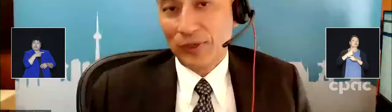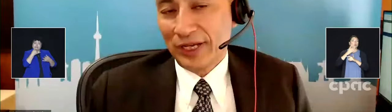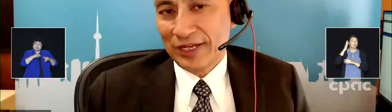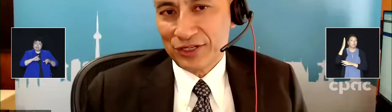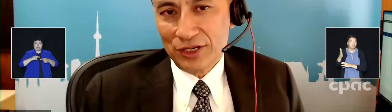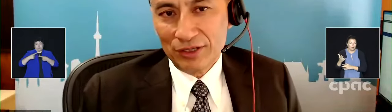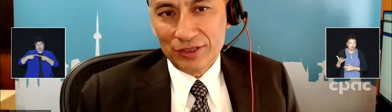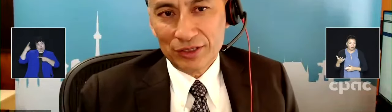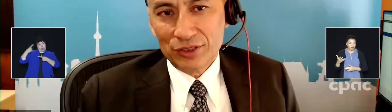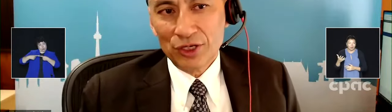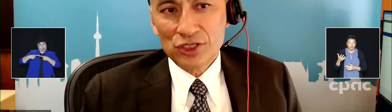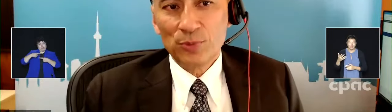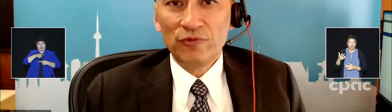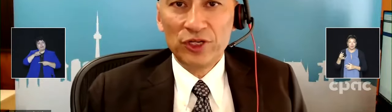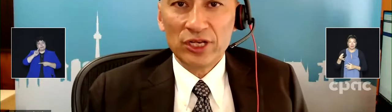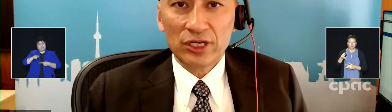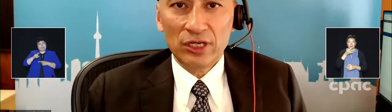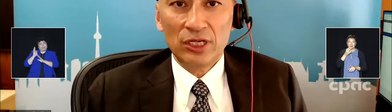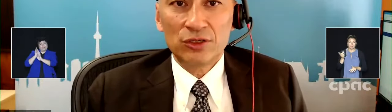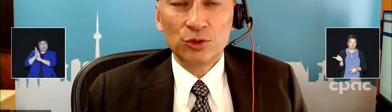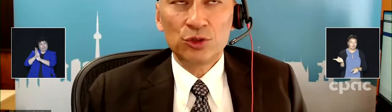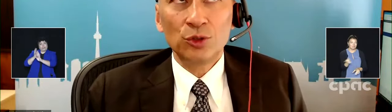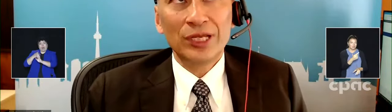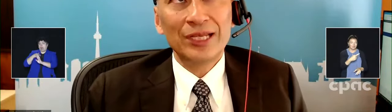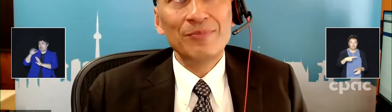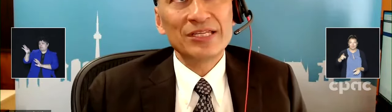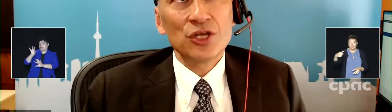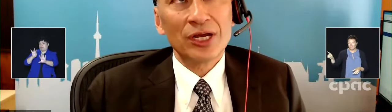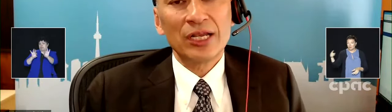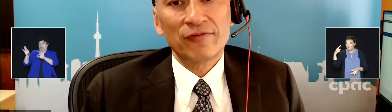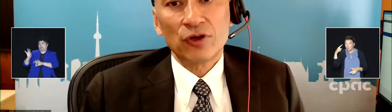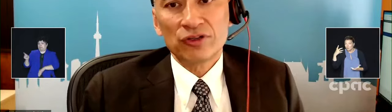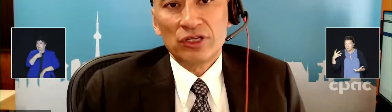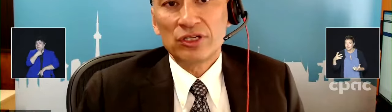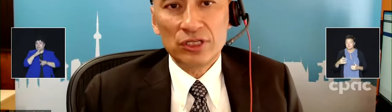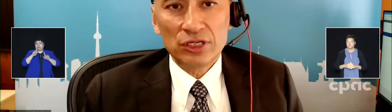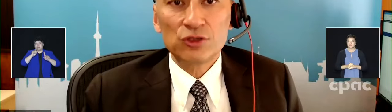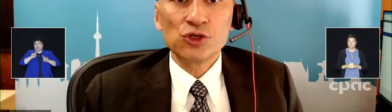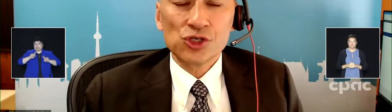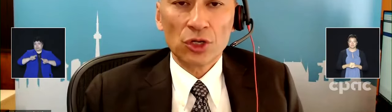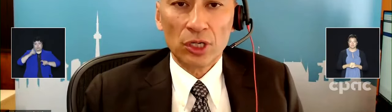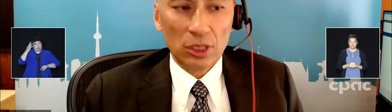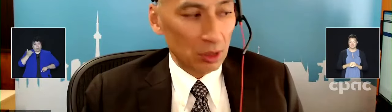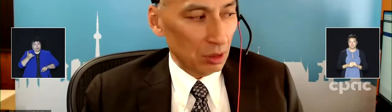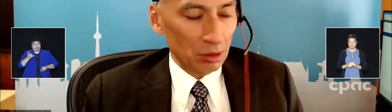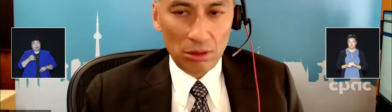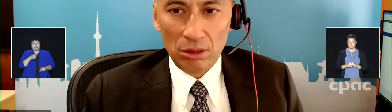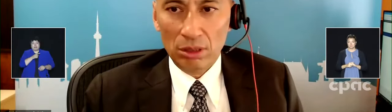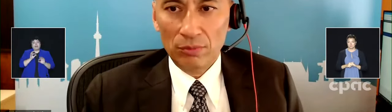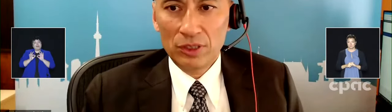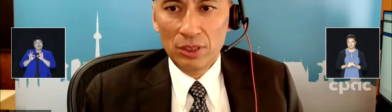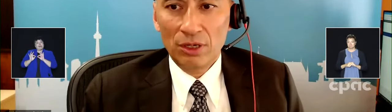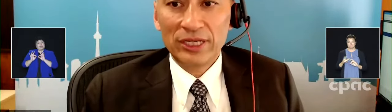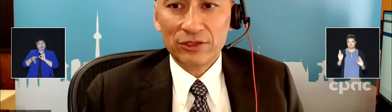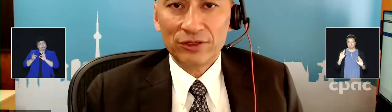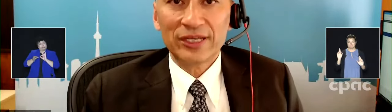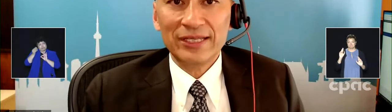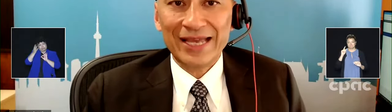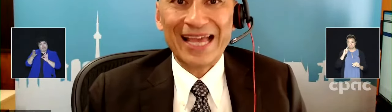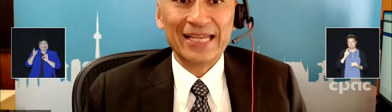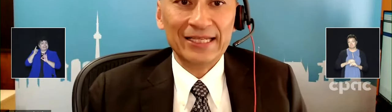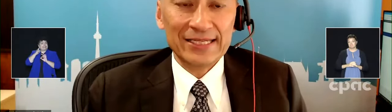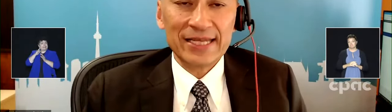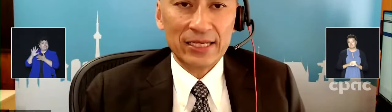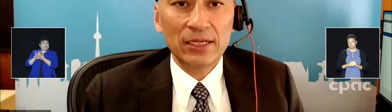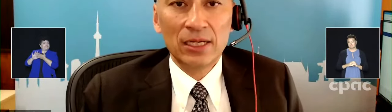Merci pour la question. Ce que je peux vous dire c'est toutes les mesures à la frontière, c'est toujours, on est en